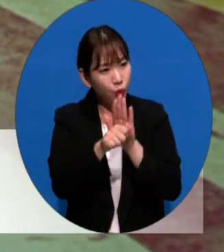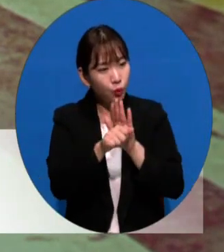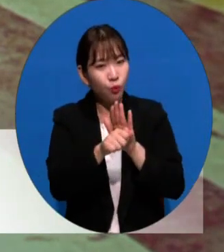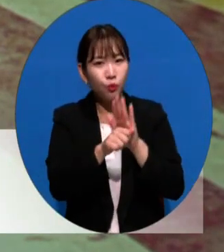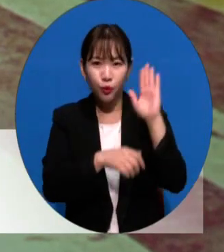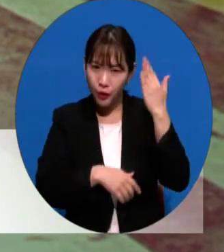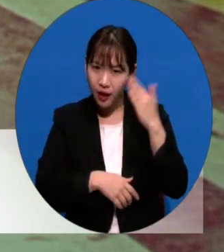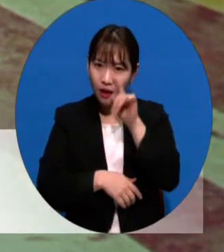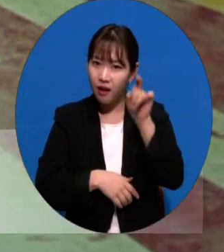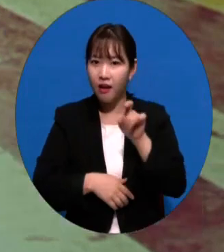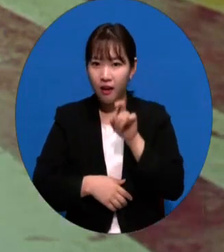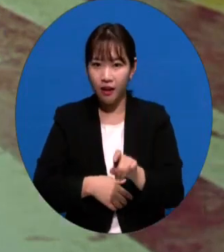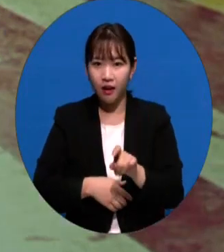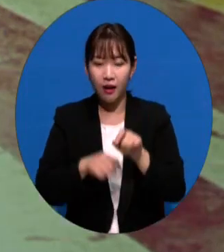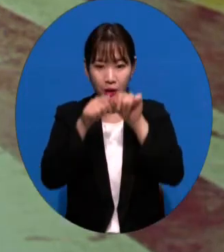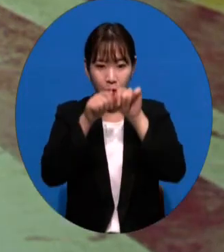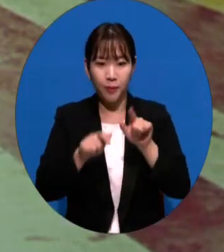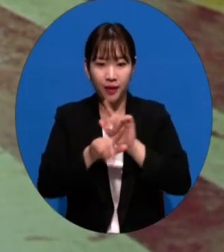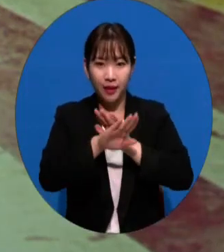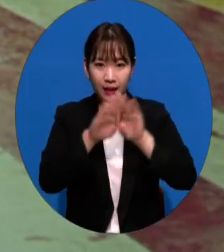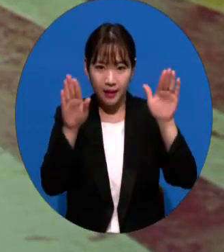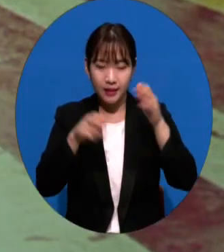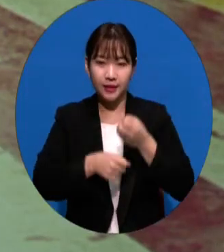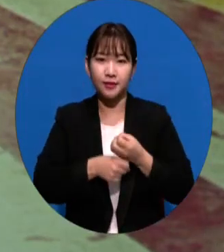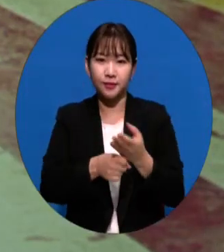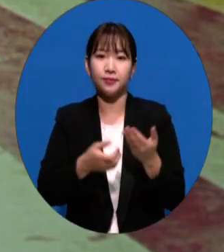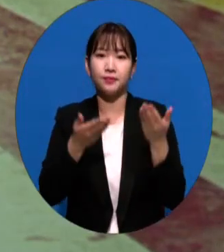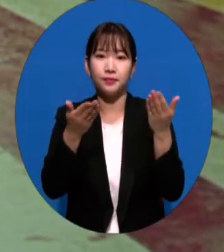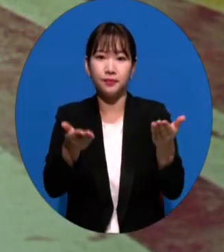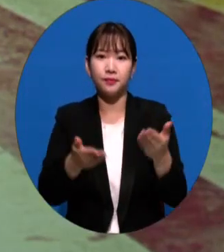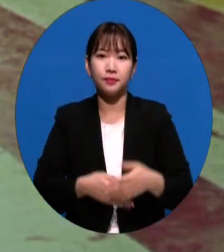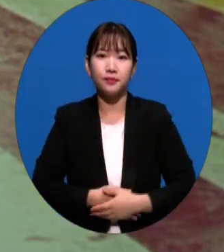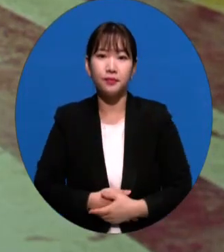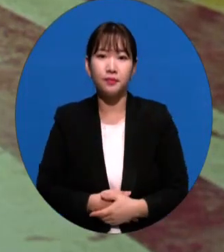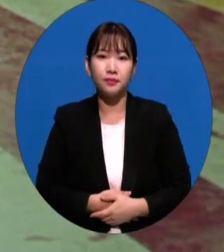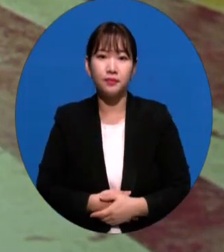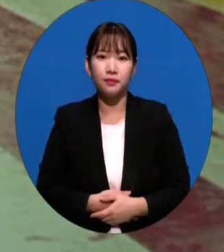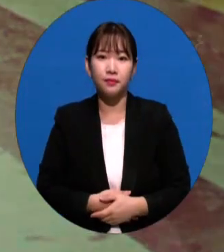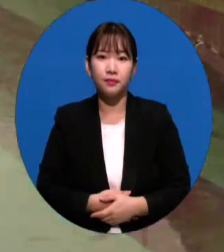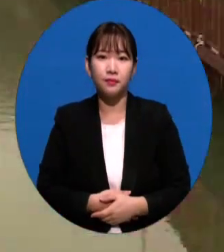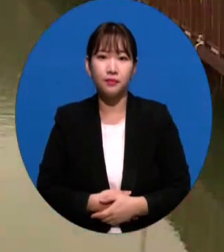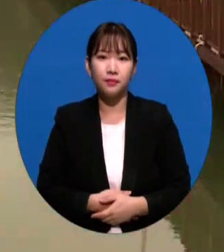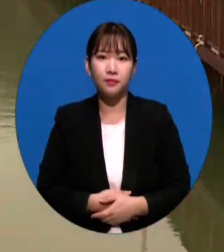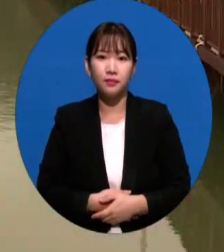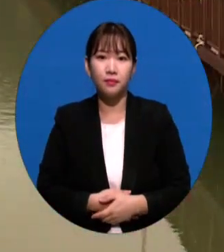될까요? 자세한 날씨와 함께 이다솔 기상캐스터가 전해드립니다.